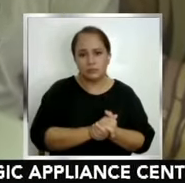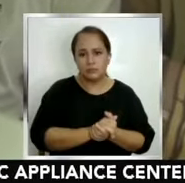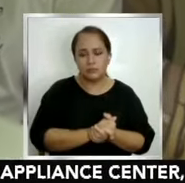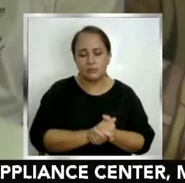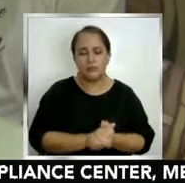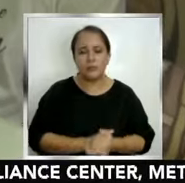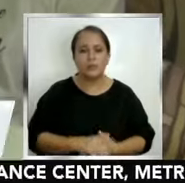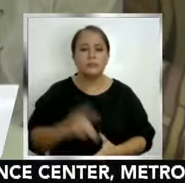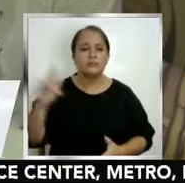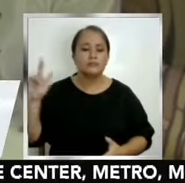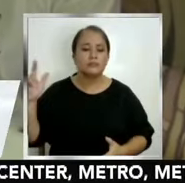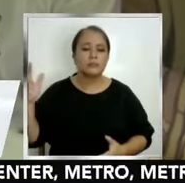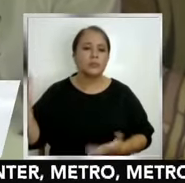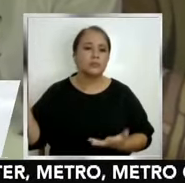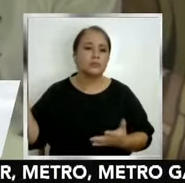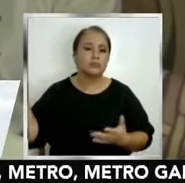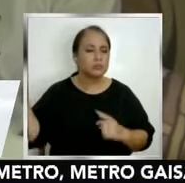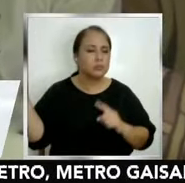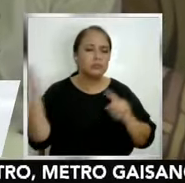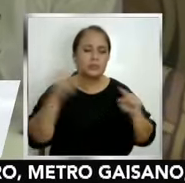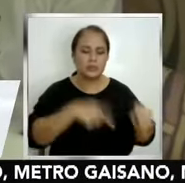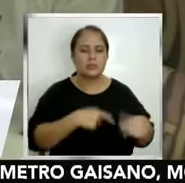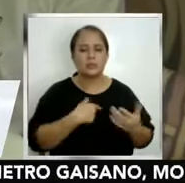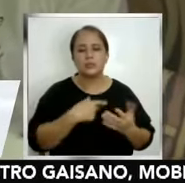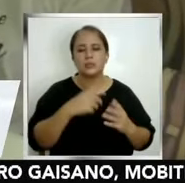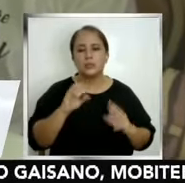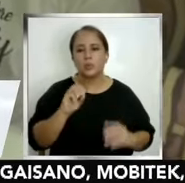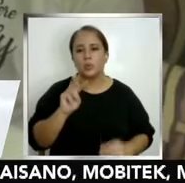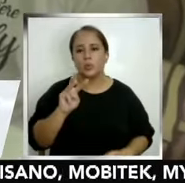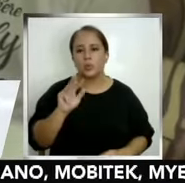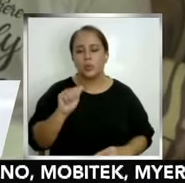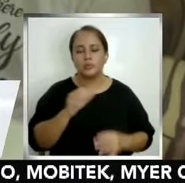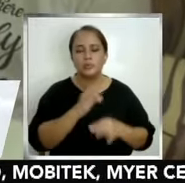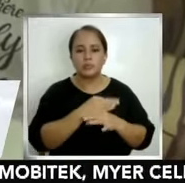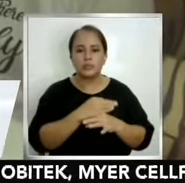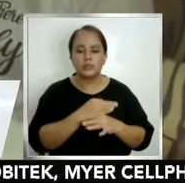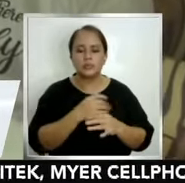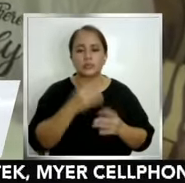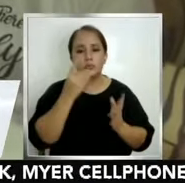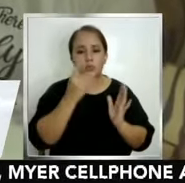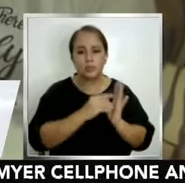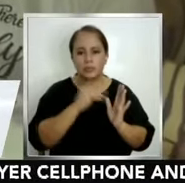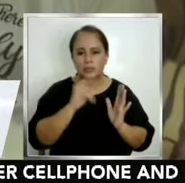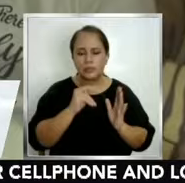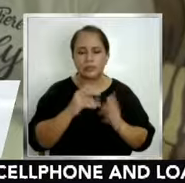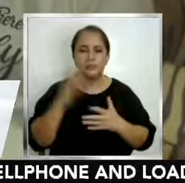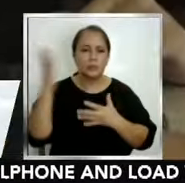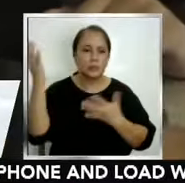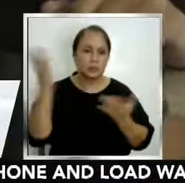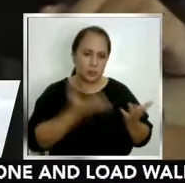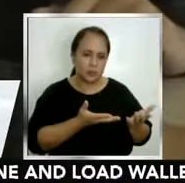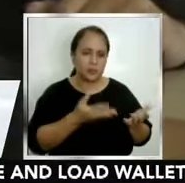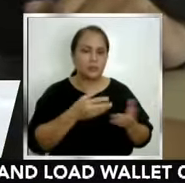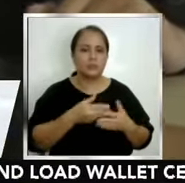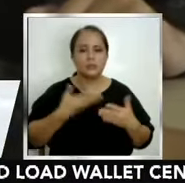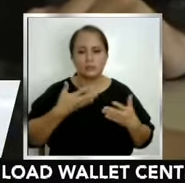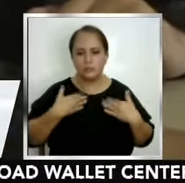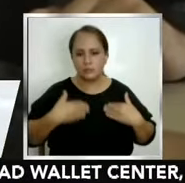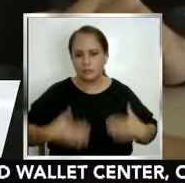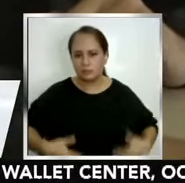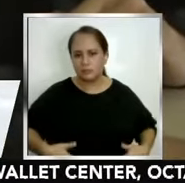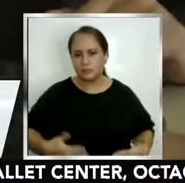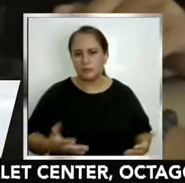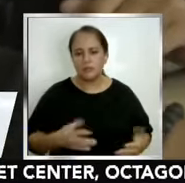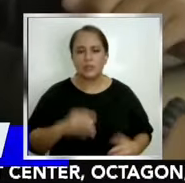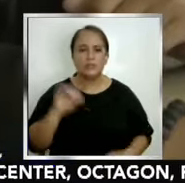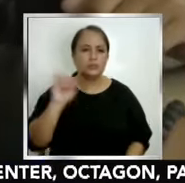mga taga-OWA para ayusin ang mga dokumentong kailangan para maiuwi ang labi ni Renato. Yung insurance po ng